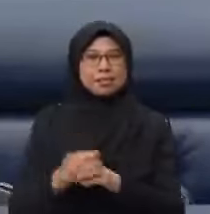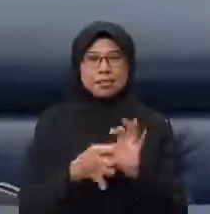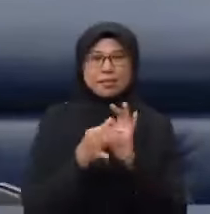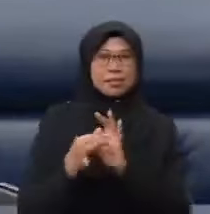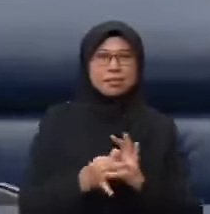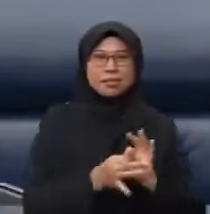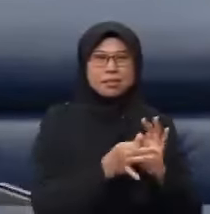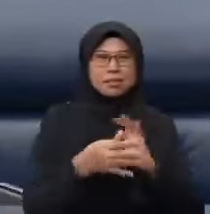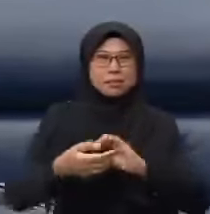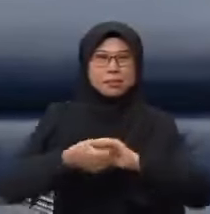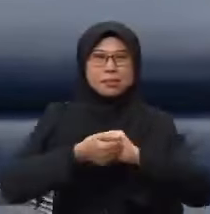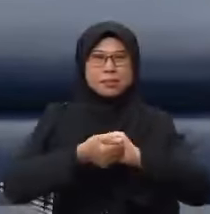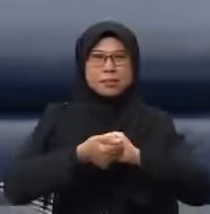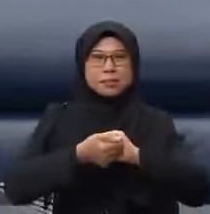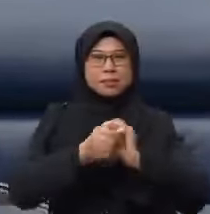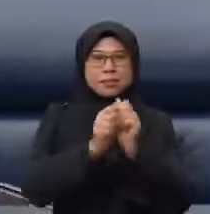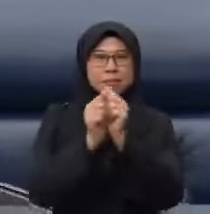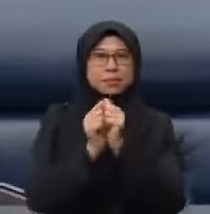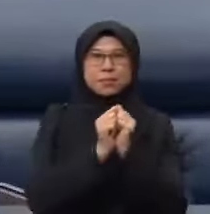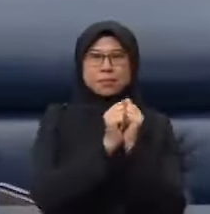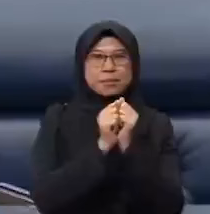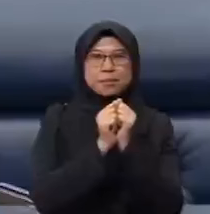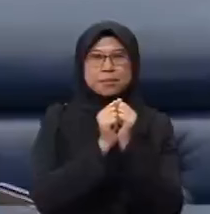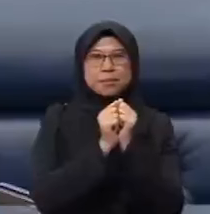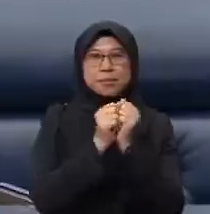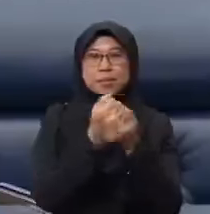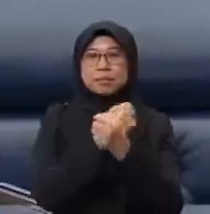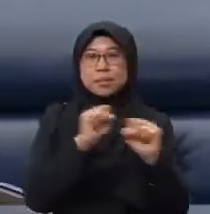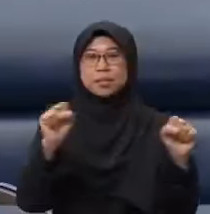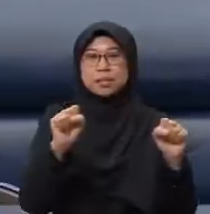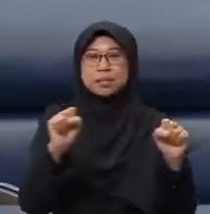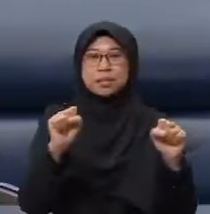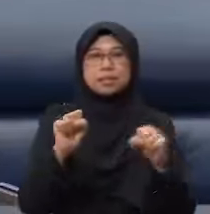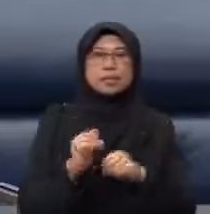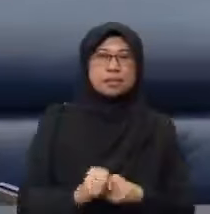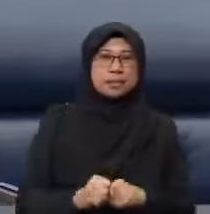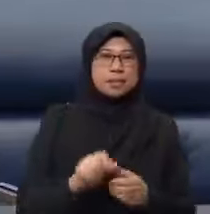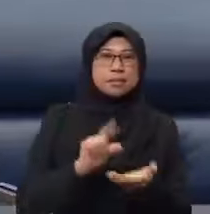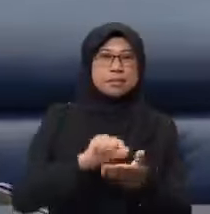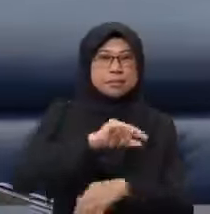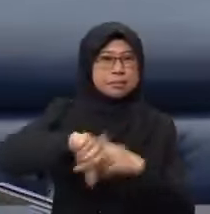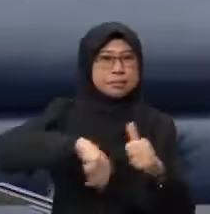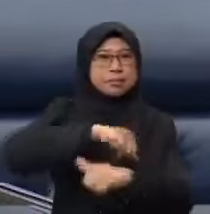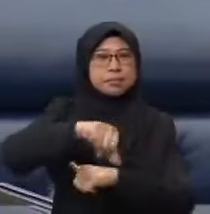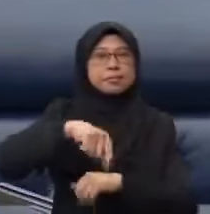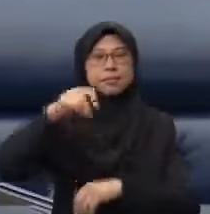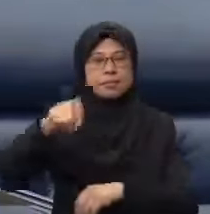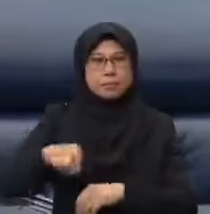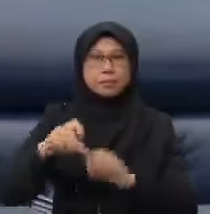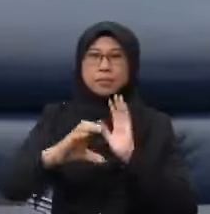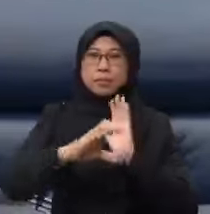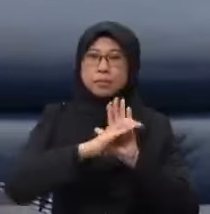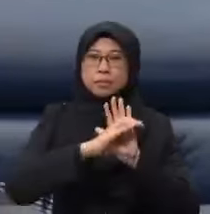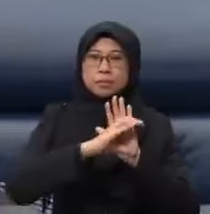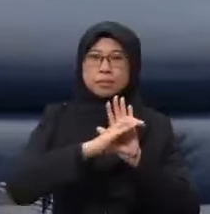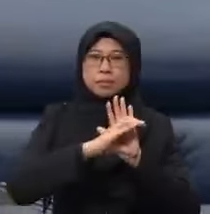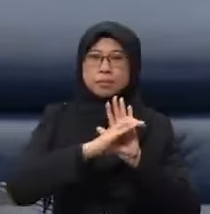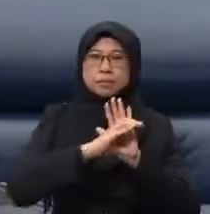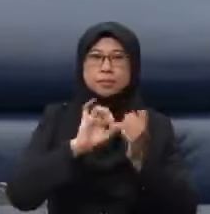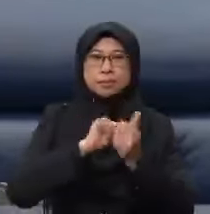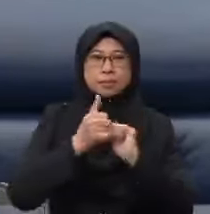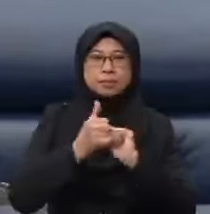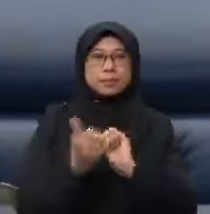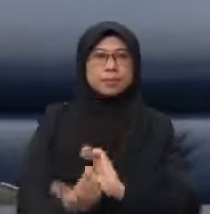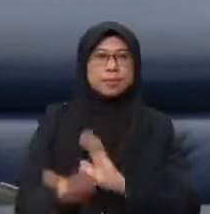yang lebih erat bersama penyedia platform media sosial ini diperlukan contoh salah satu isu yang